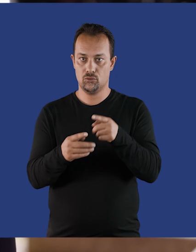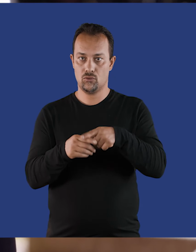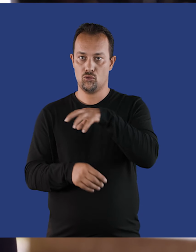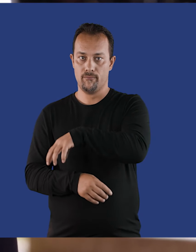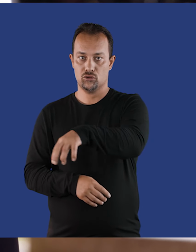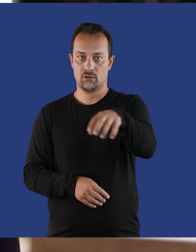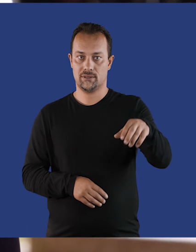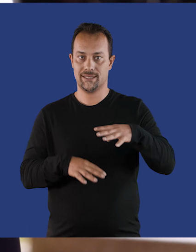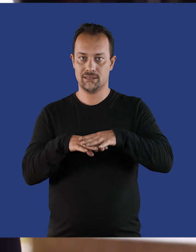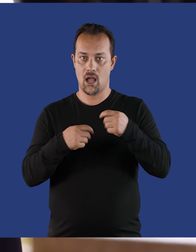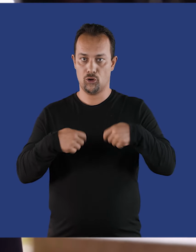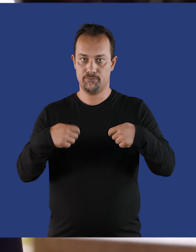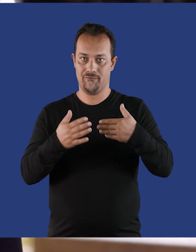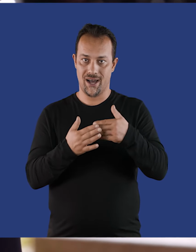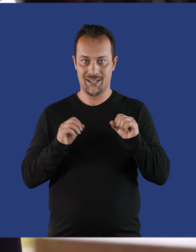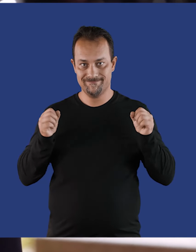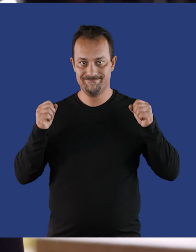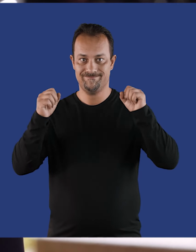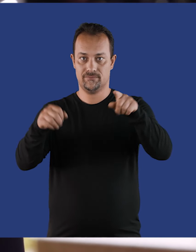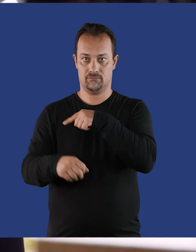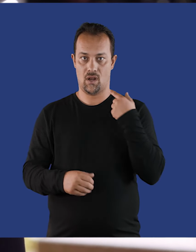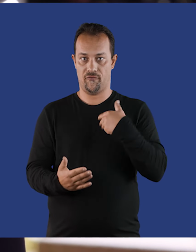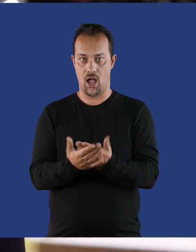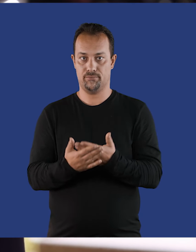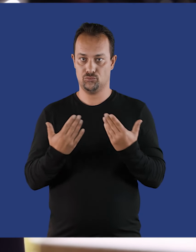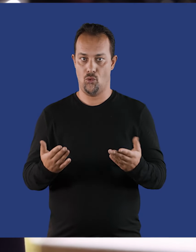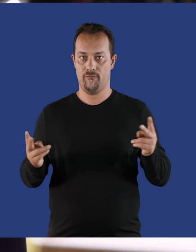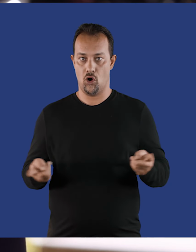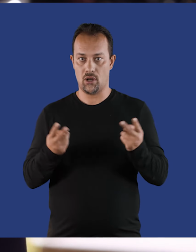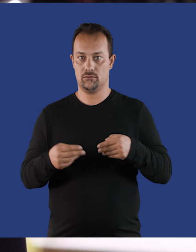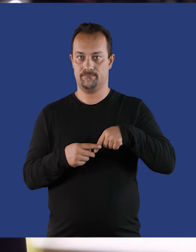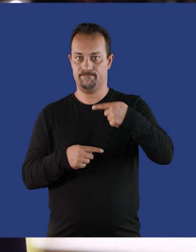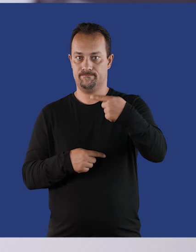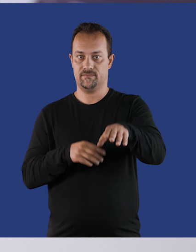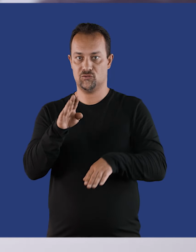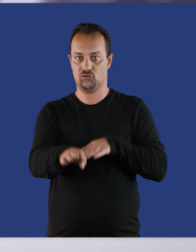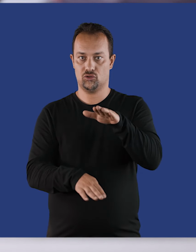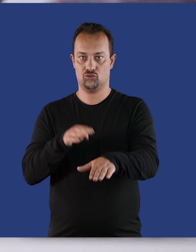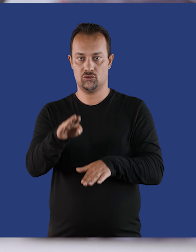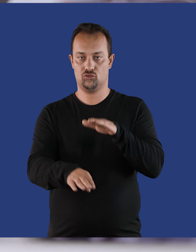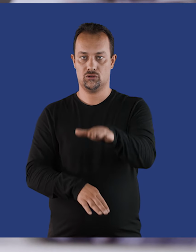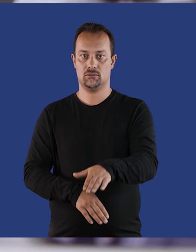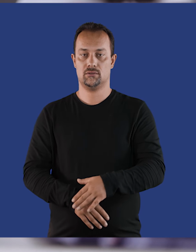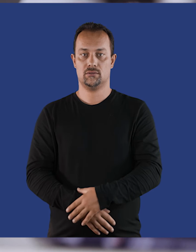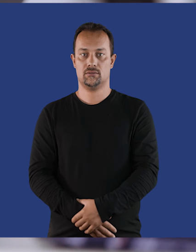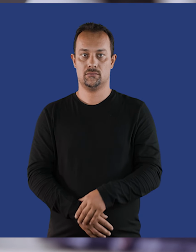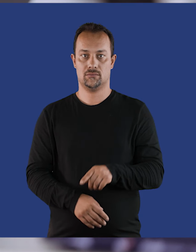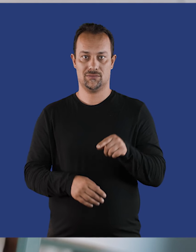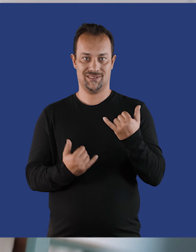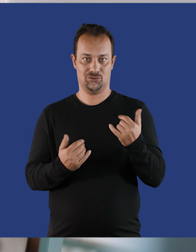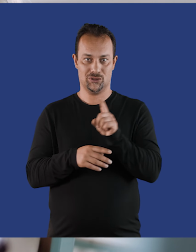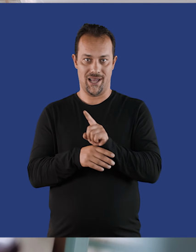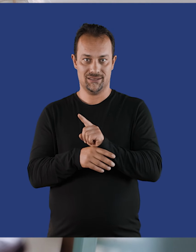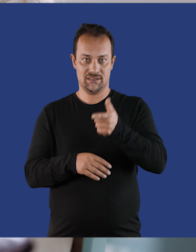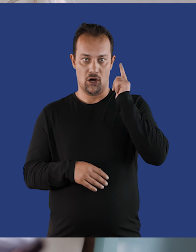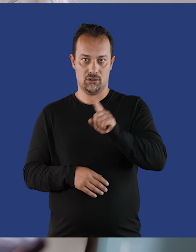den Breitbandausbau weiter voran. Denn das ist unsere Aufgabe. Förderung ist Fortschritt. Über 200.000